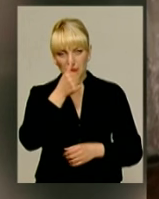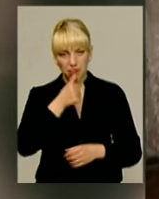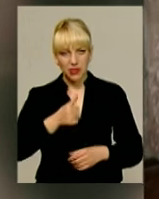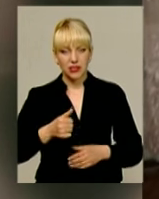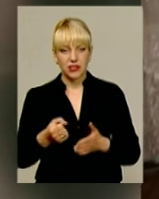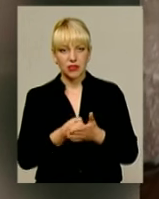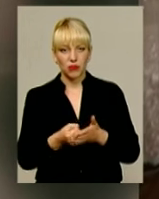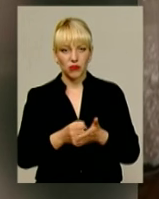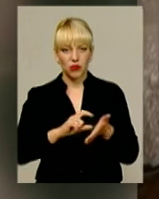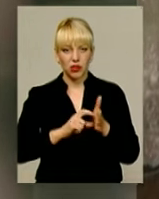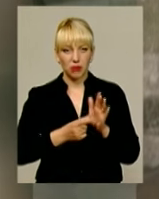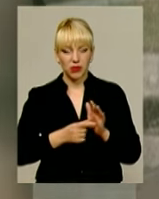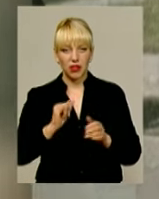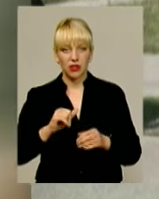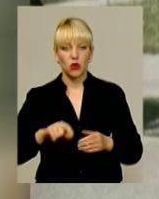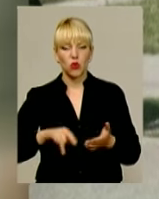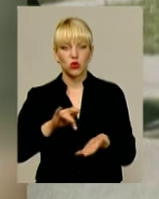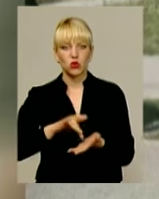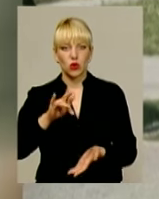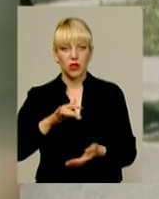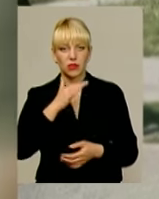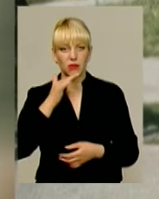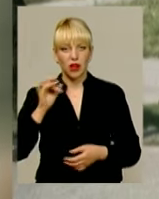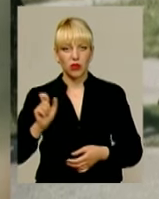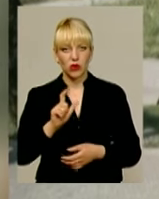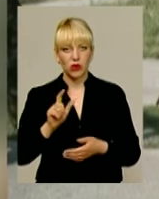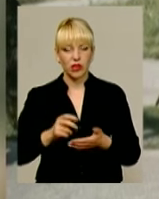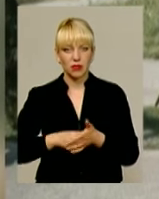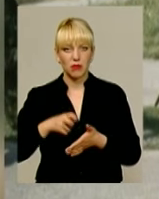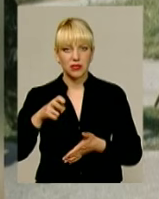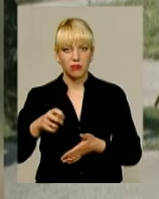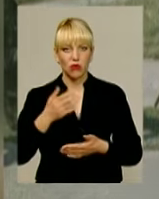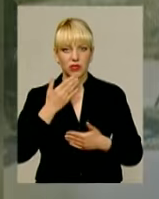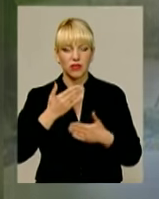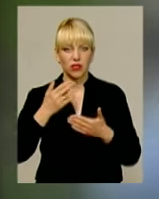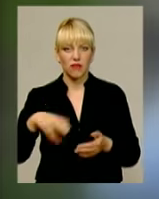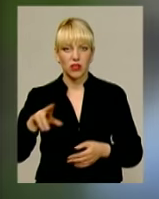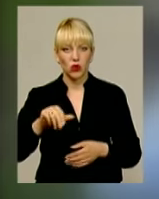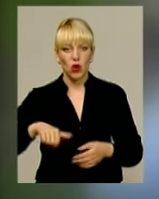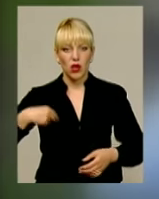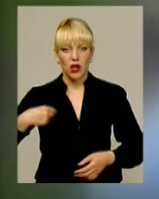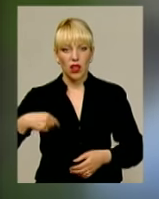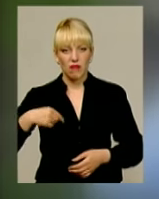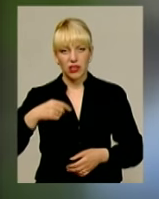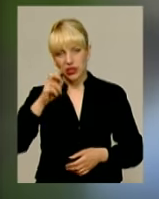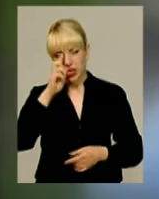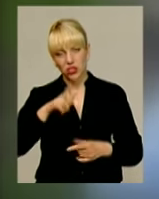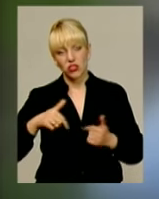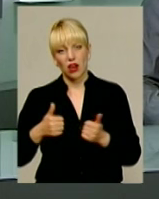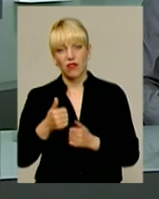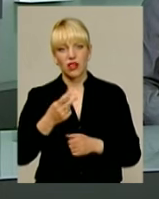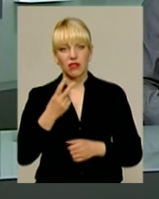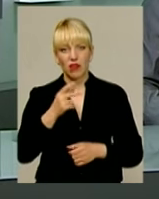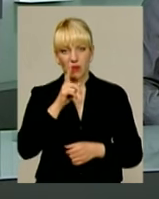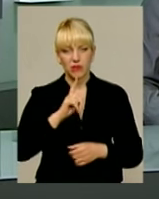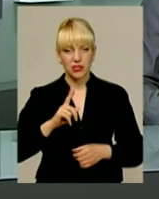можновладні кабінети у столиці. Зокрема, неодноразово письмово звертався до глави держави, а два місяці тому у Львові зустрічався з